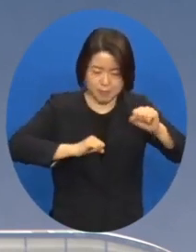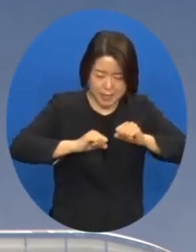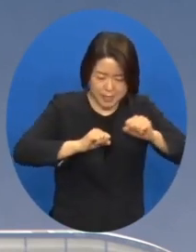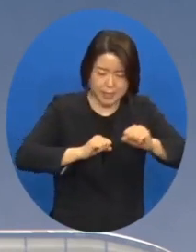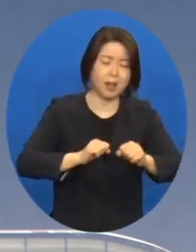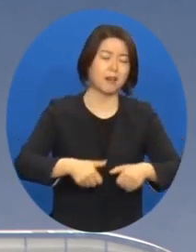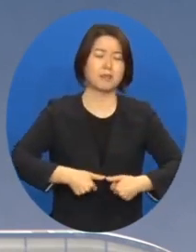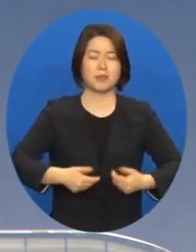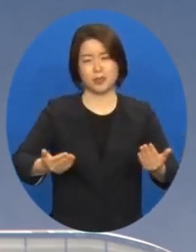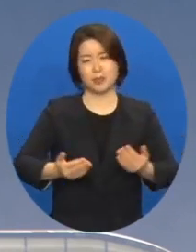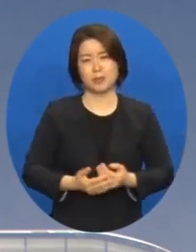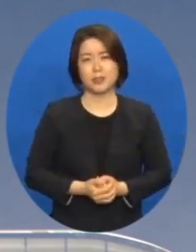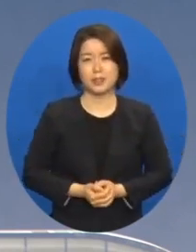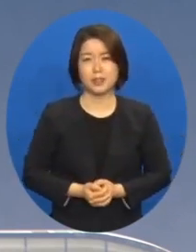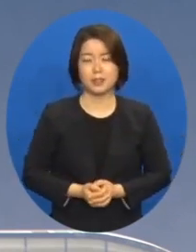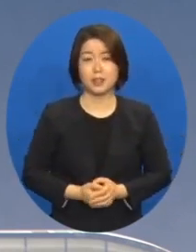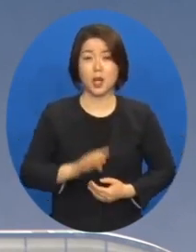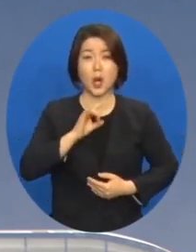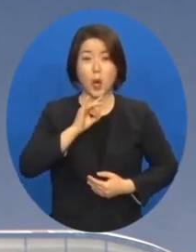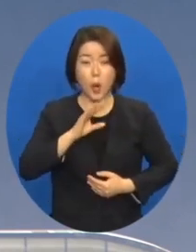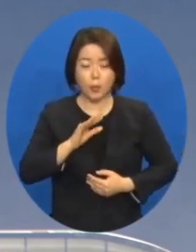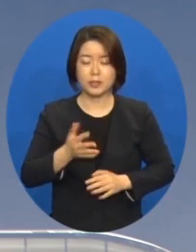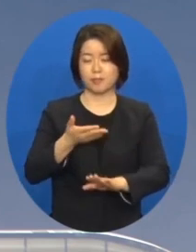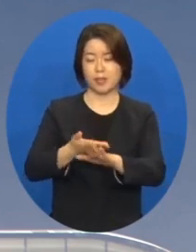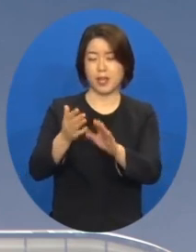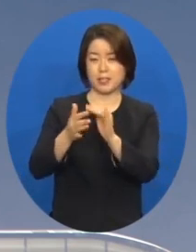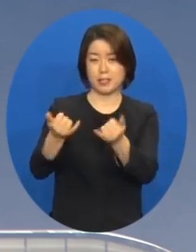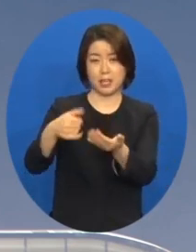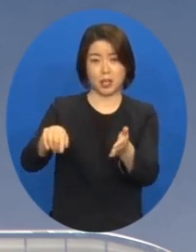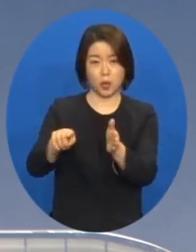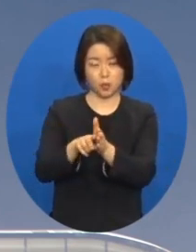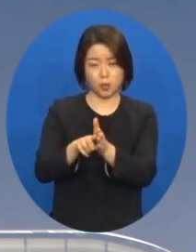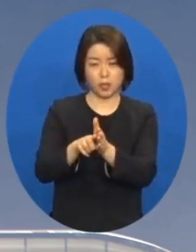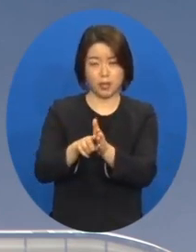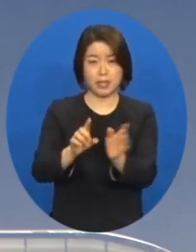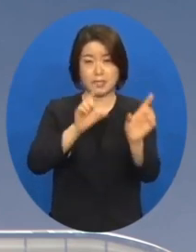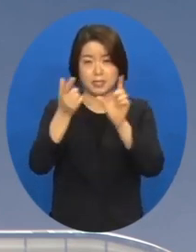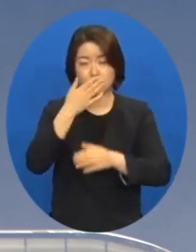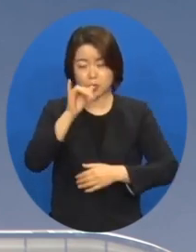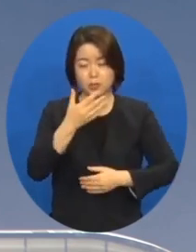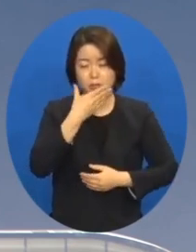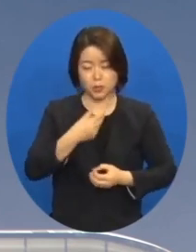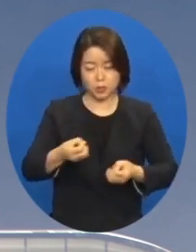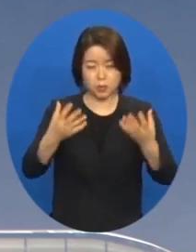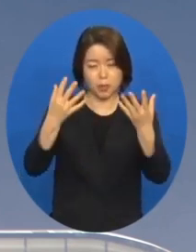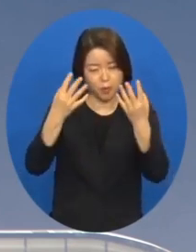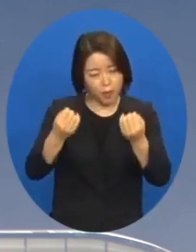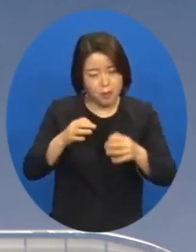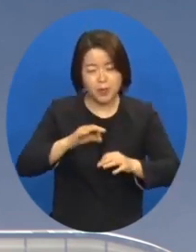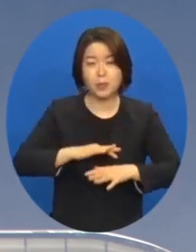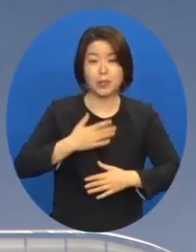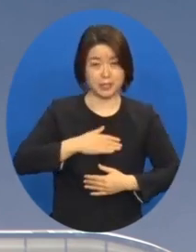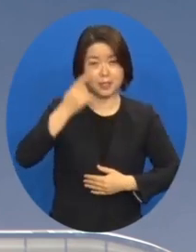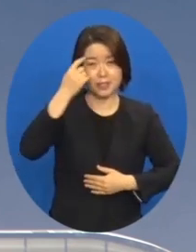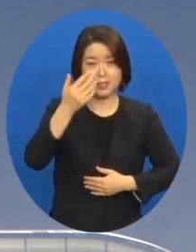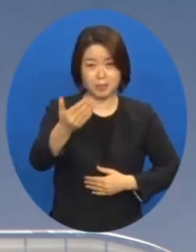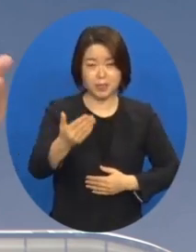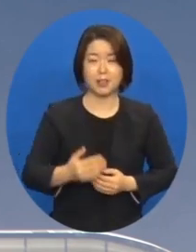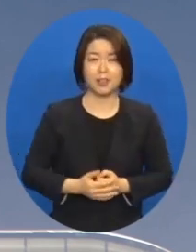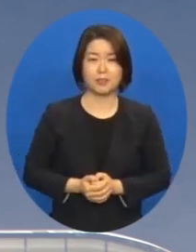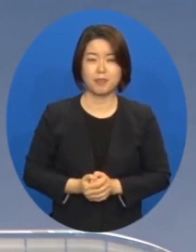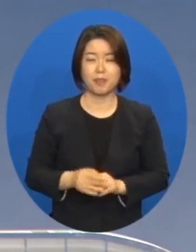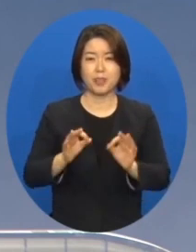것입니다. 오직 다른 사람을 위해서 살 수 있는 축복이 얼마나 놀라운 것인지 아십니까?